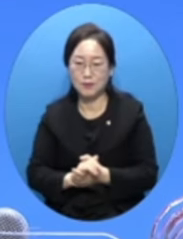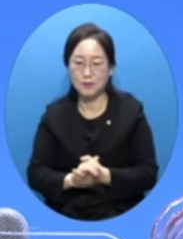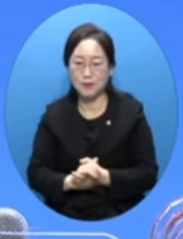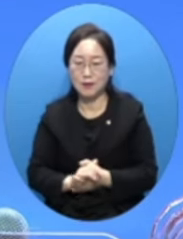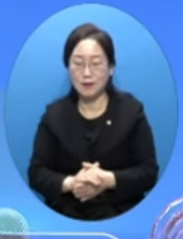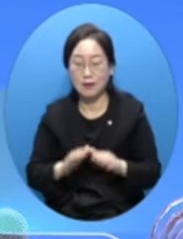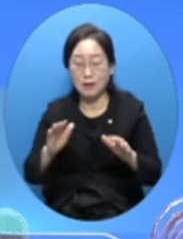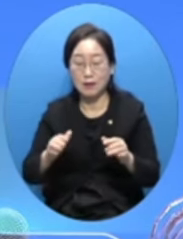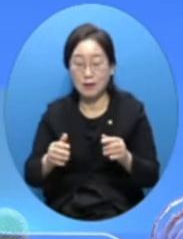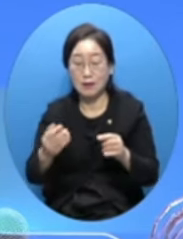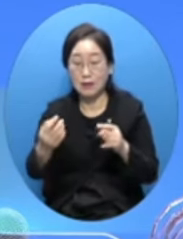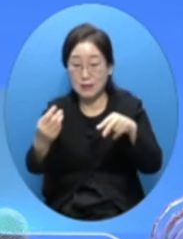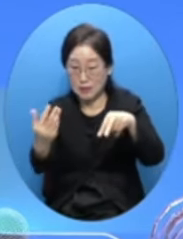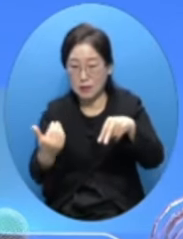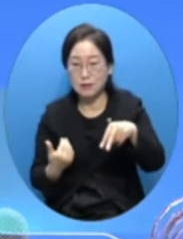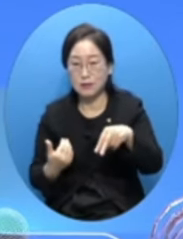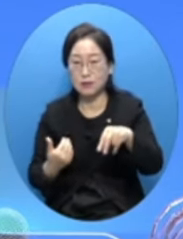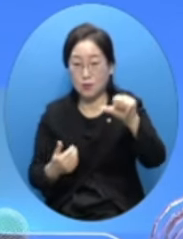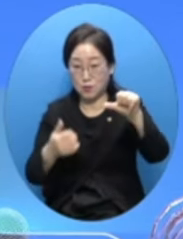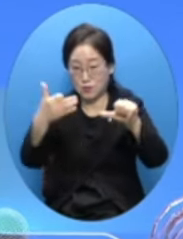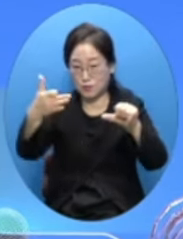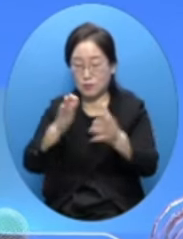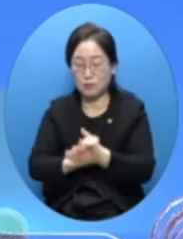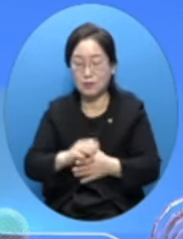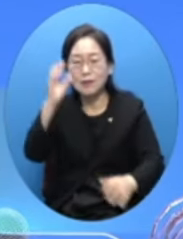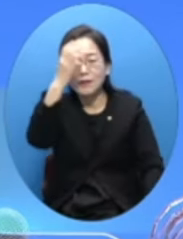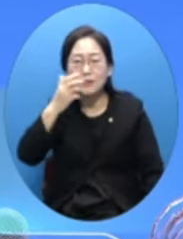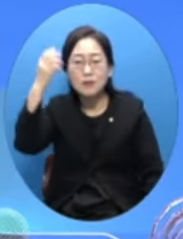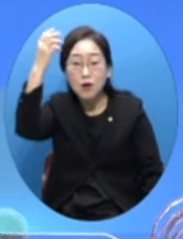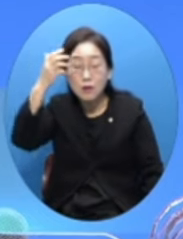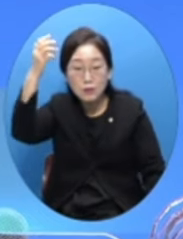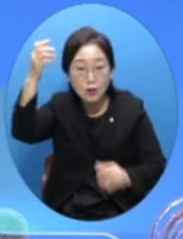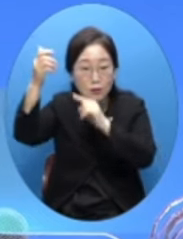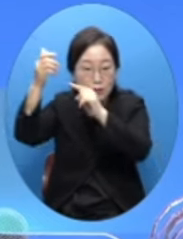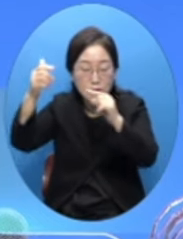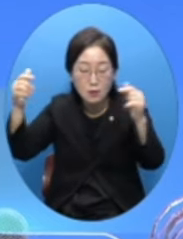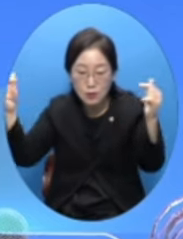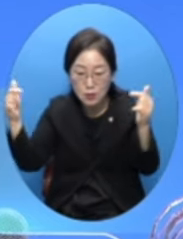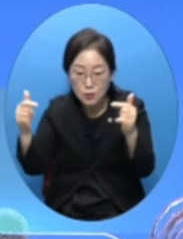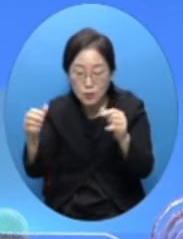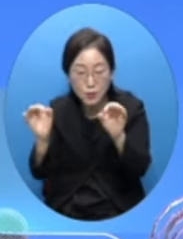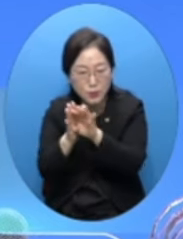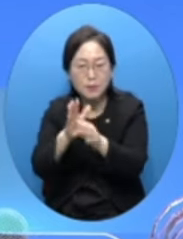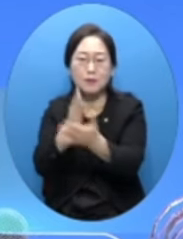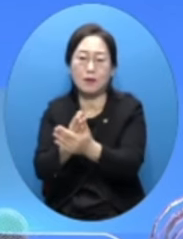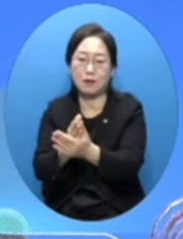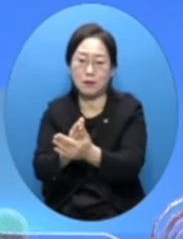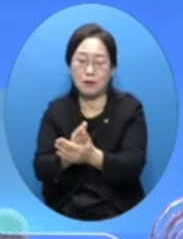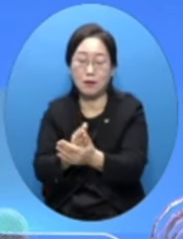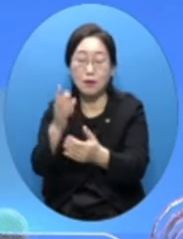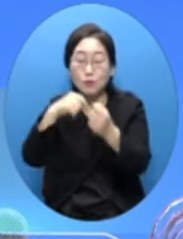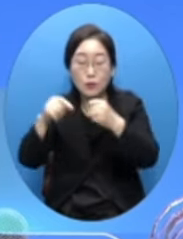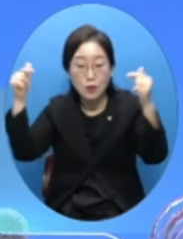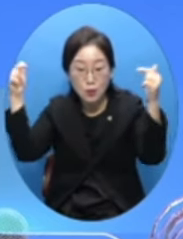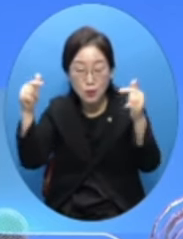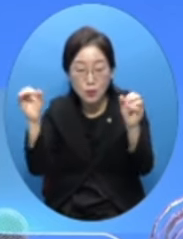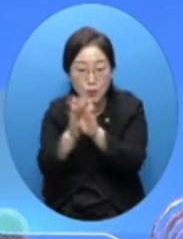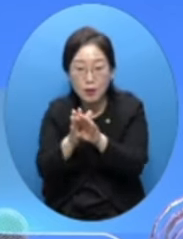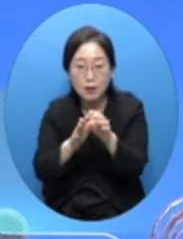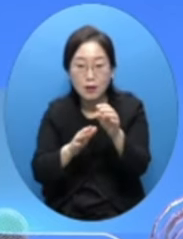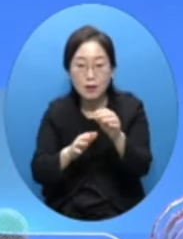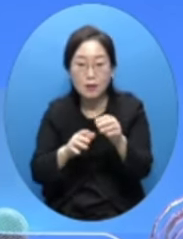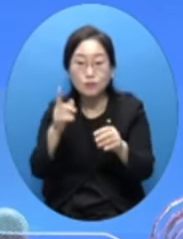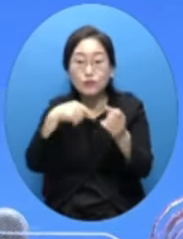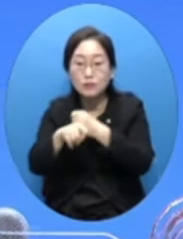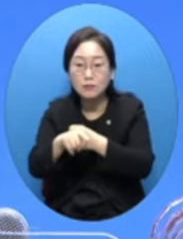데살로니가전서 5장 19절에 권면합니다. 성령을 소멸하지 말며 이 말씀은 소멸할 수 있다고 하는 것입니다.